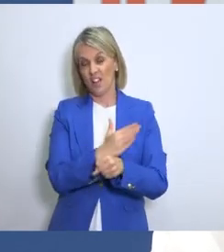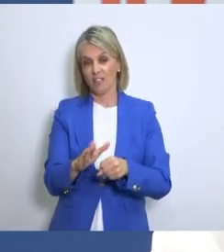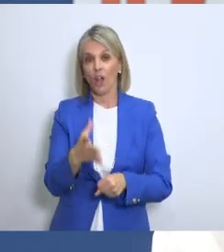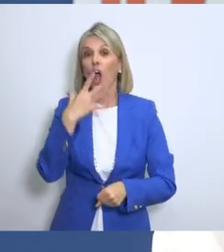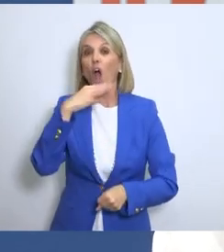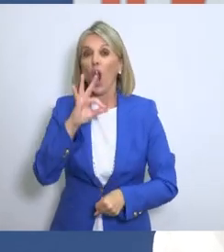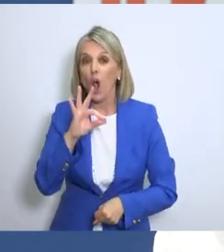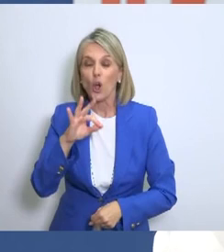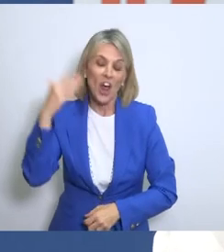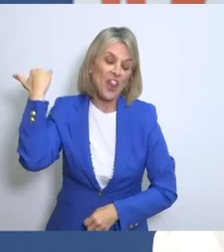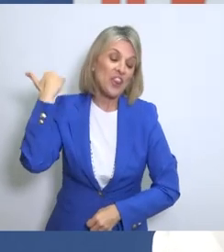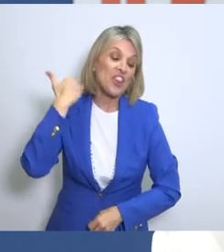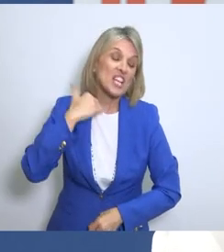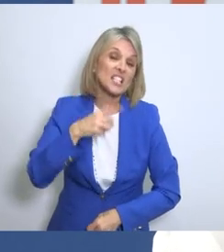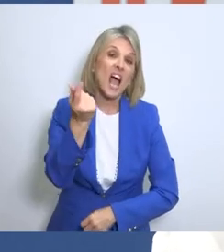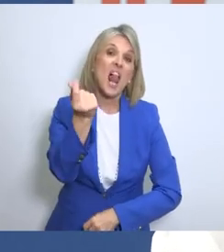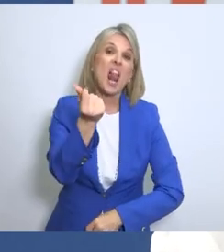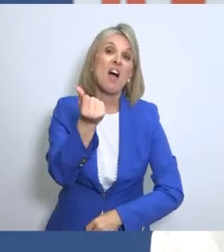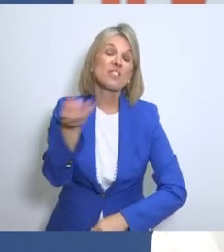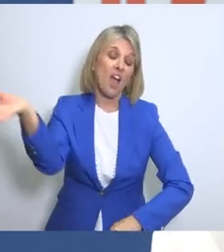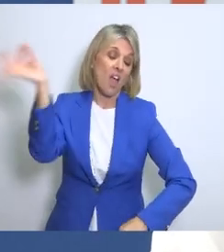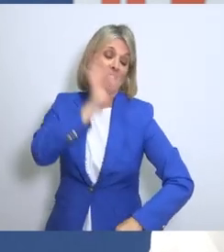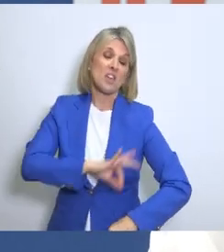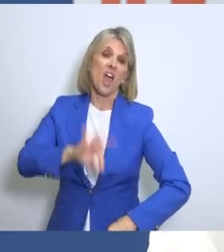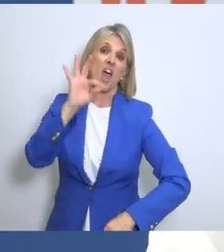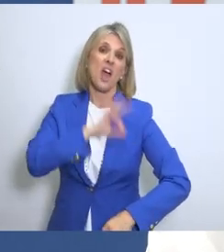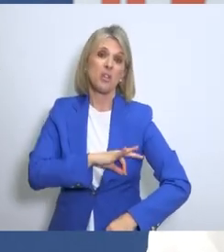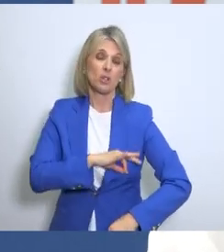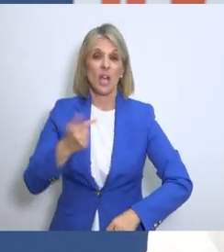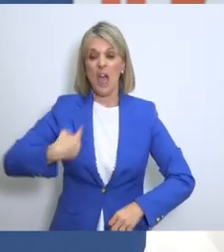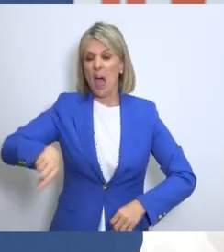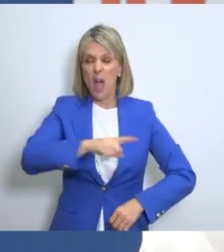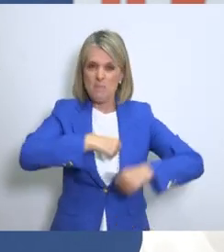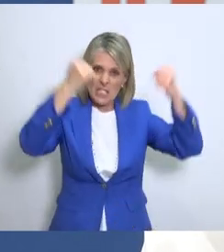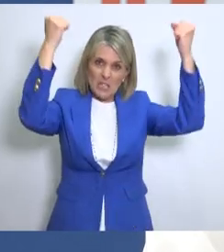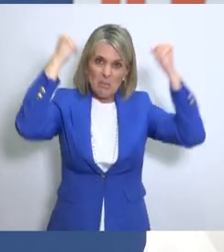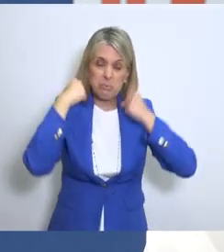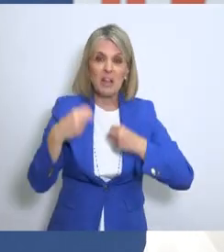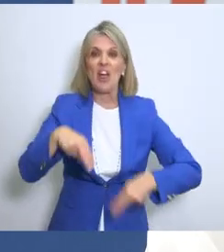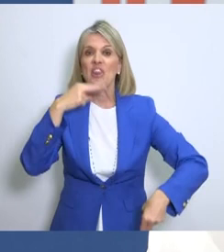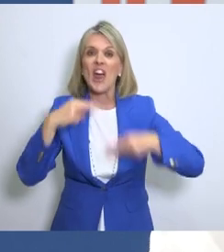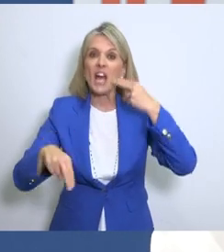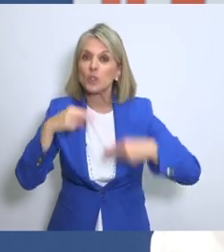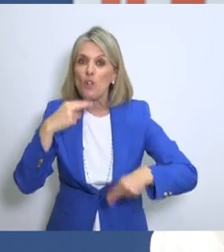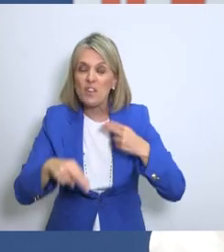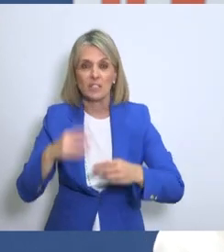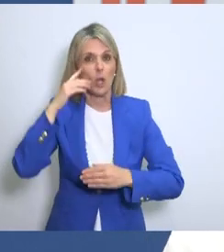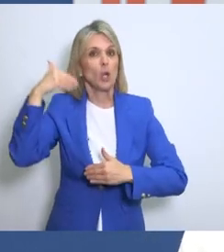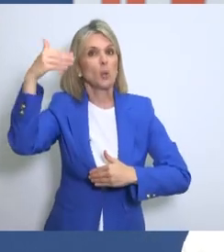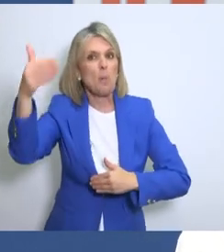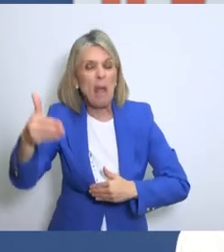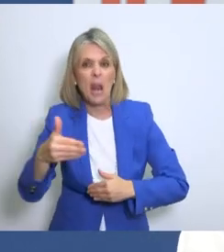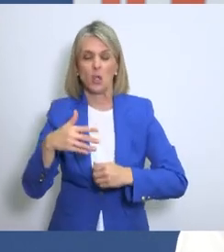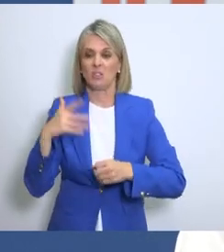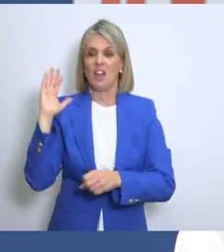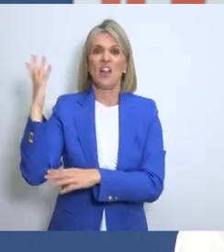κέρδους θυσιάζεται σήμερα και η ενεργειακή και η διατροφική βιωσιμότητα, ουσιαστικά το ίδιο το μέλλον της ανθρωπότητας. Και